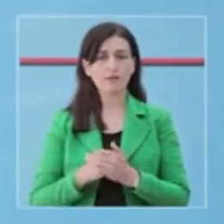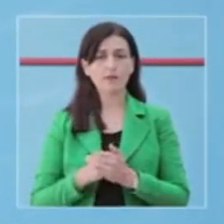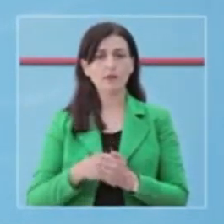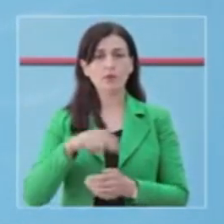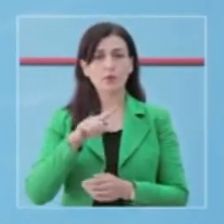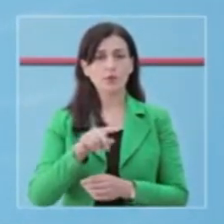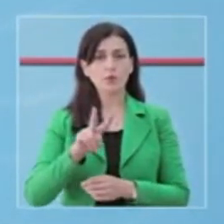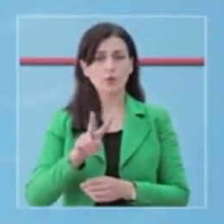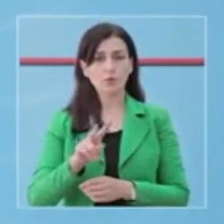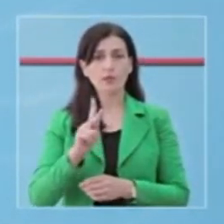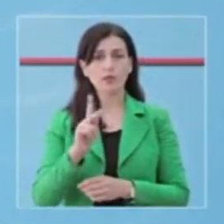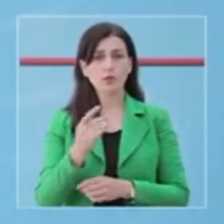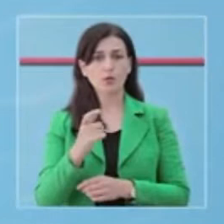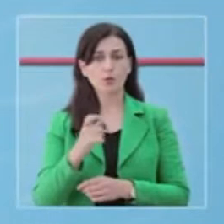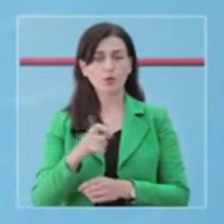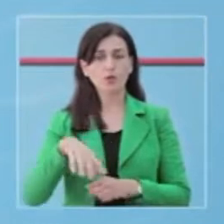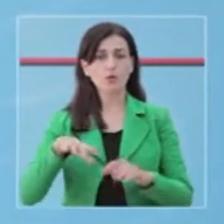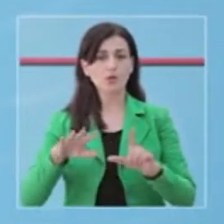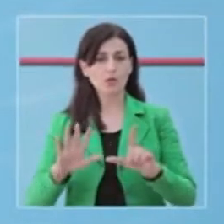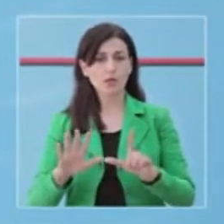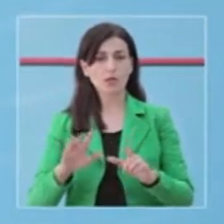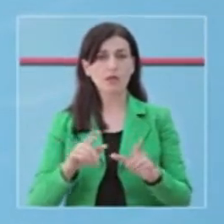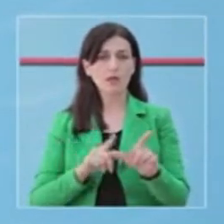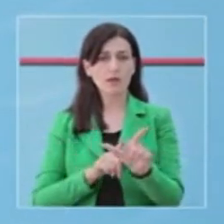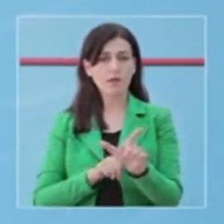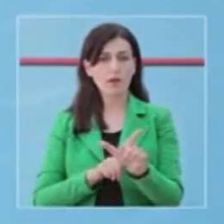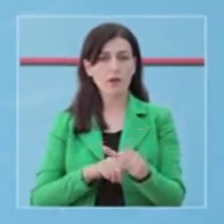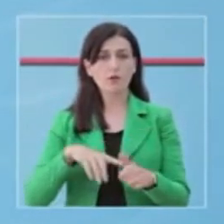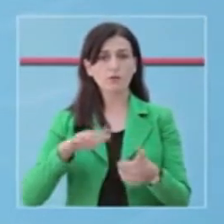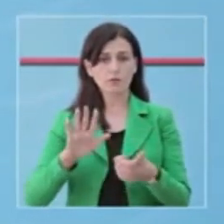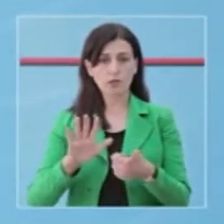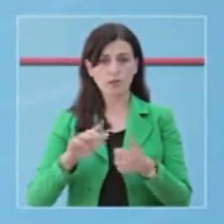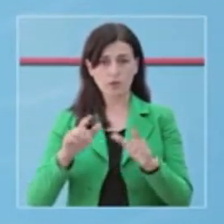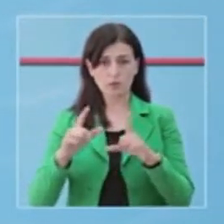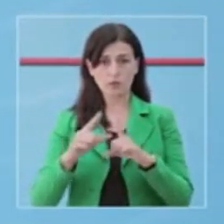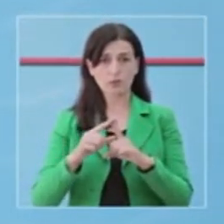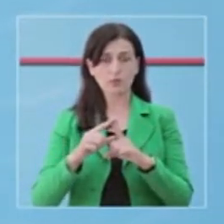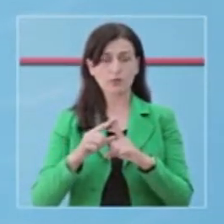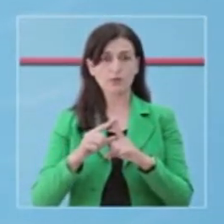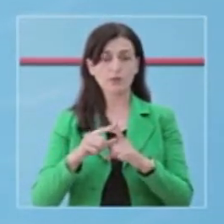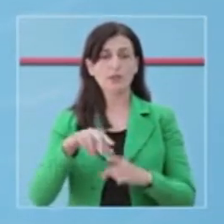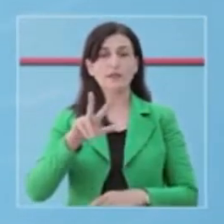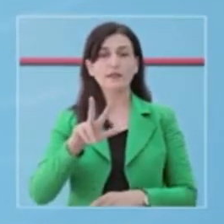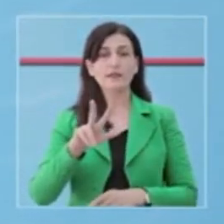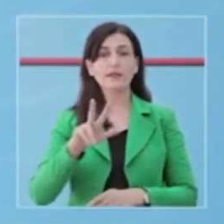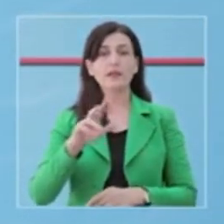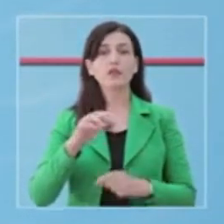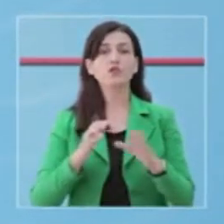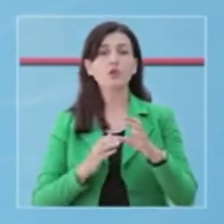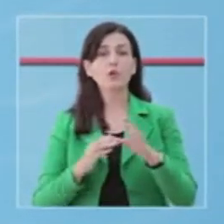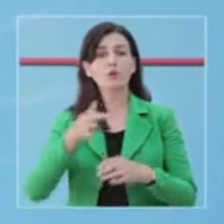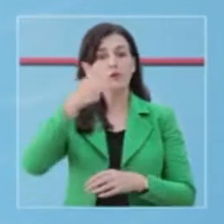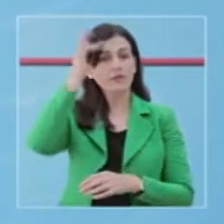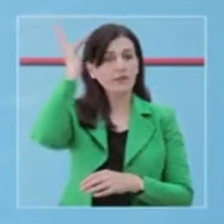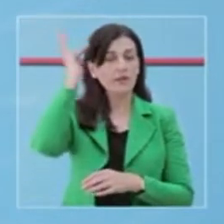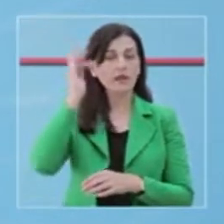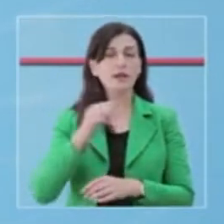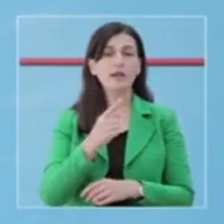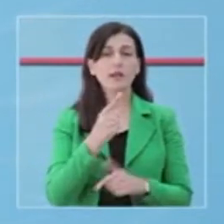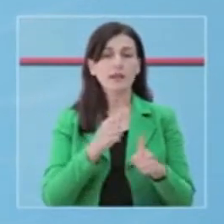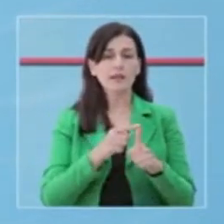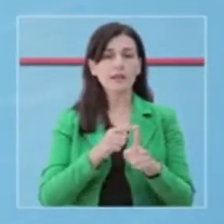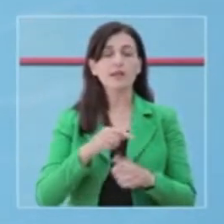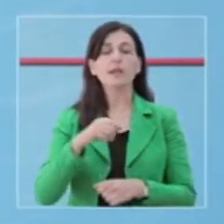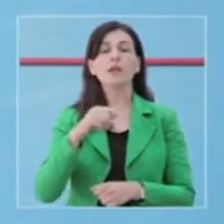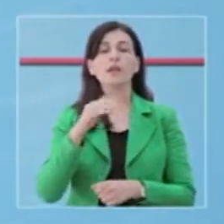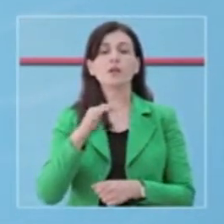Tiranë, 12 në Kruj, 7 në Vlorë, 6 në Durrës, nga 3 raste në Shkodër dhe Fier, nga 1 rast